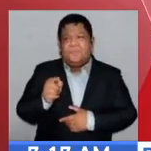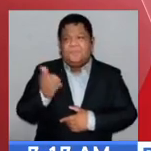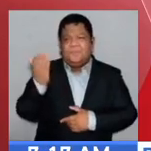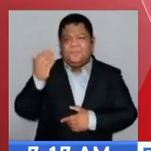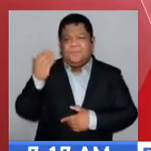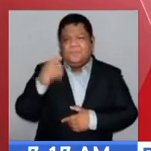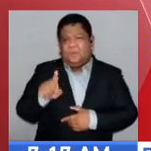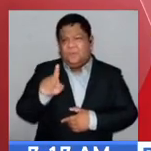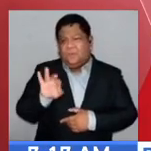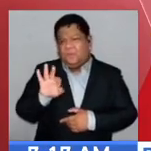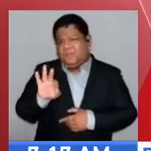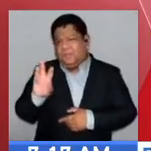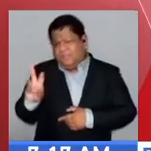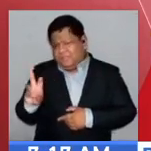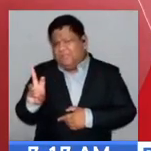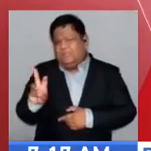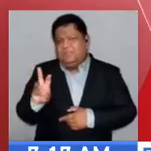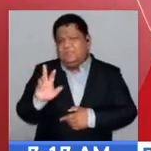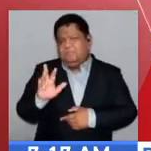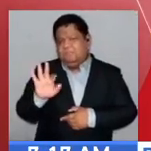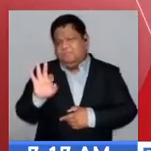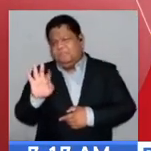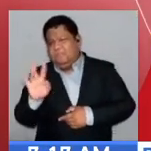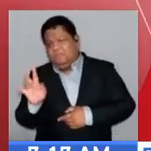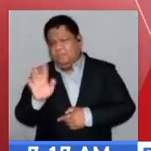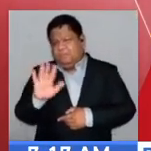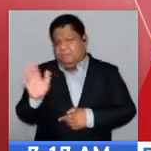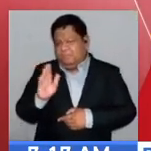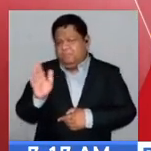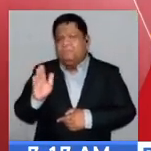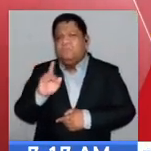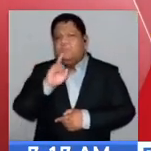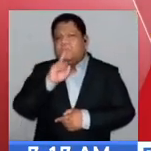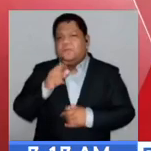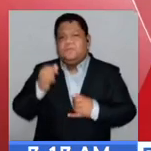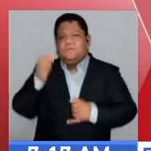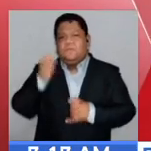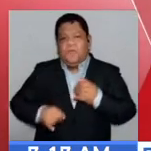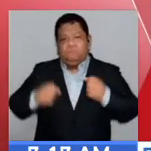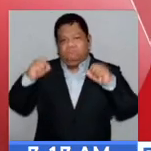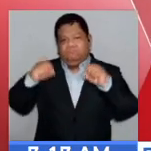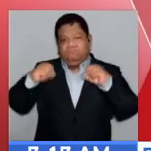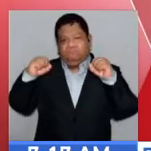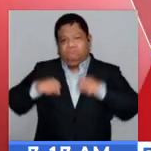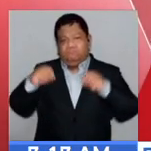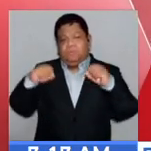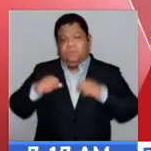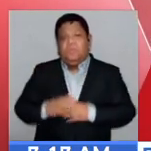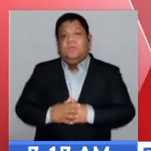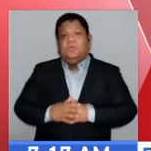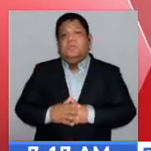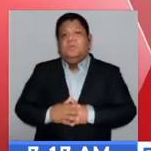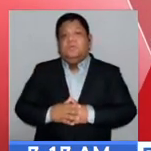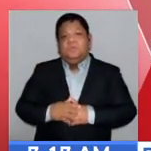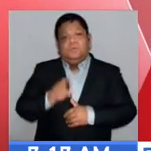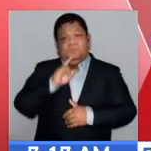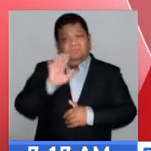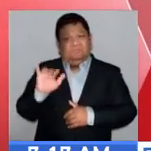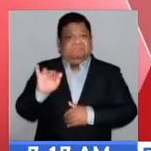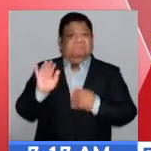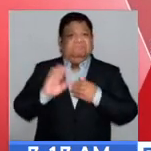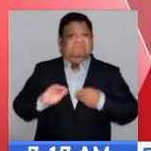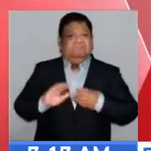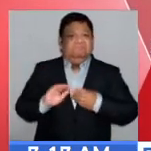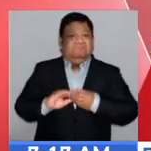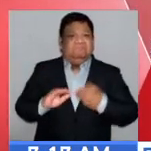1996, 97 yung final na pirmahan. Opo. Ganyan ang sinabi nila Ilang